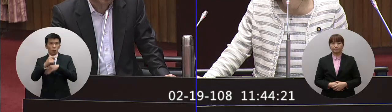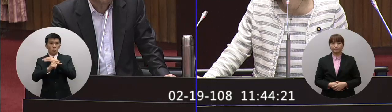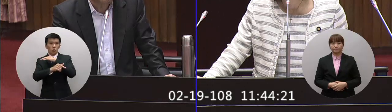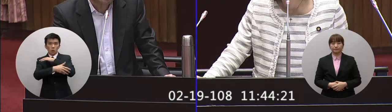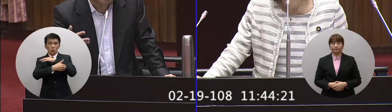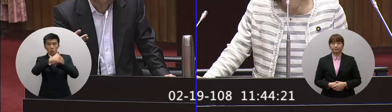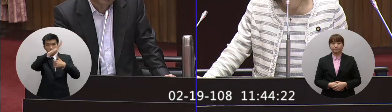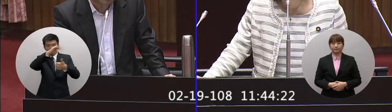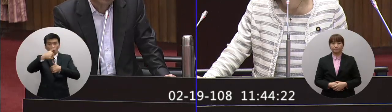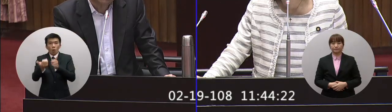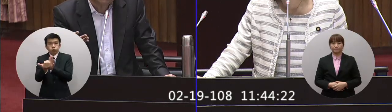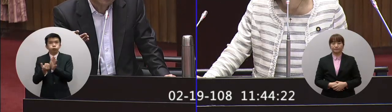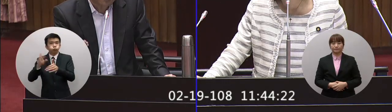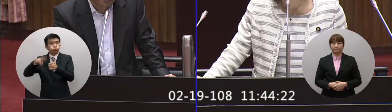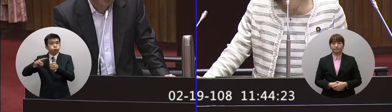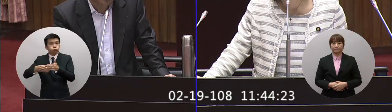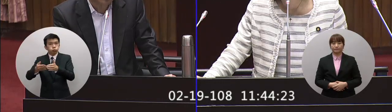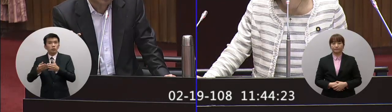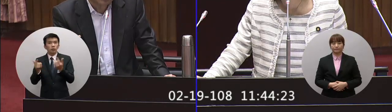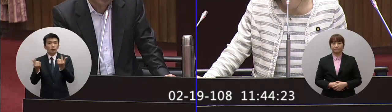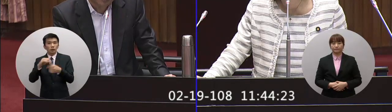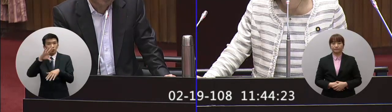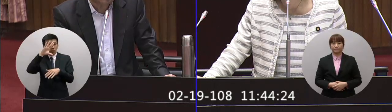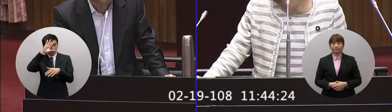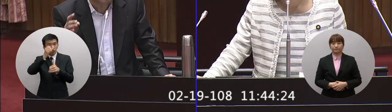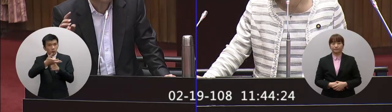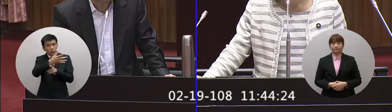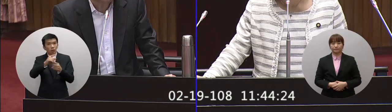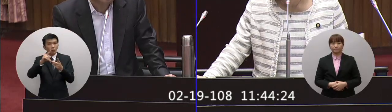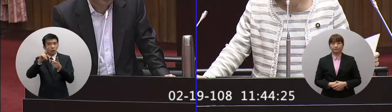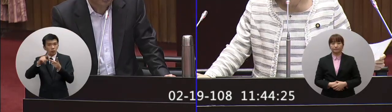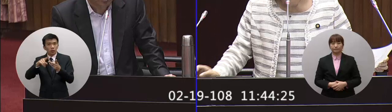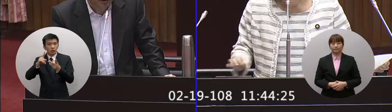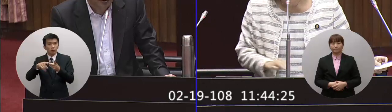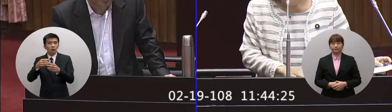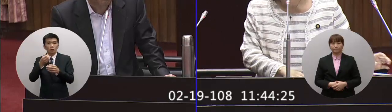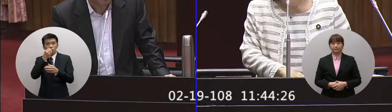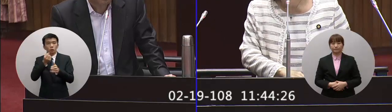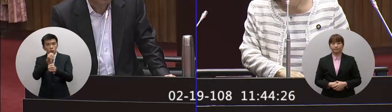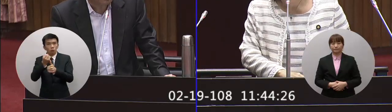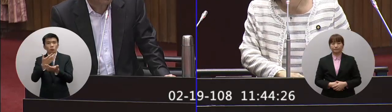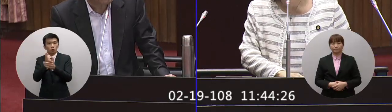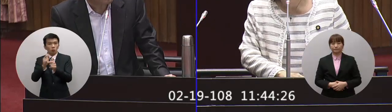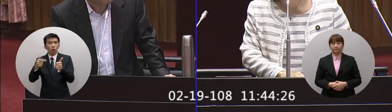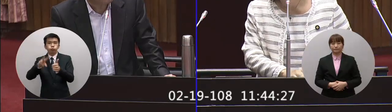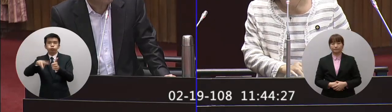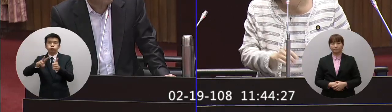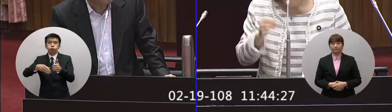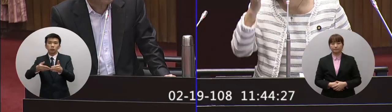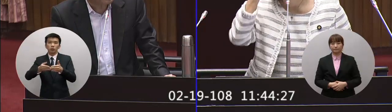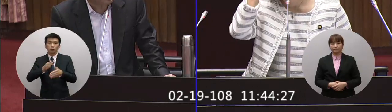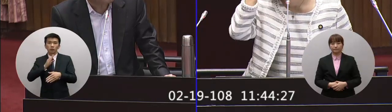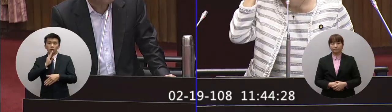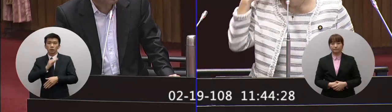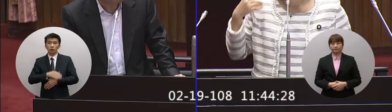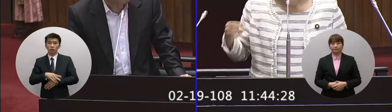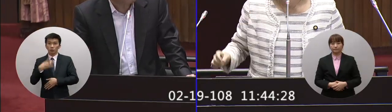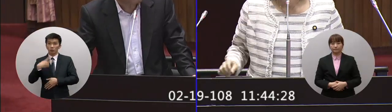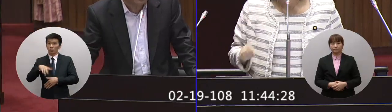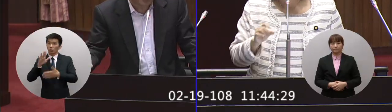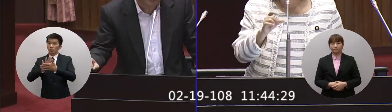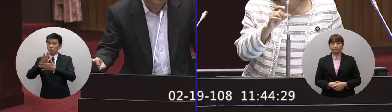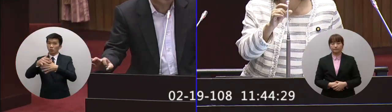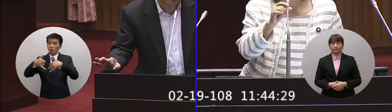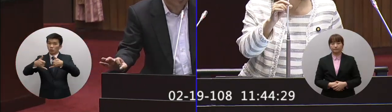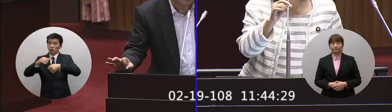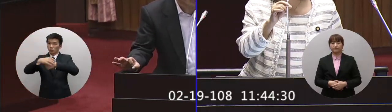训练，所以不管是病安、感控跟隐私，这都加以训练。好，那至于说未来是不是要纳入健保，